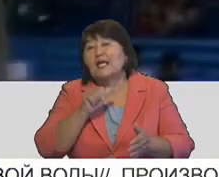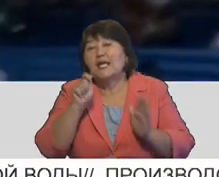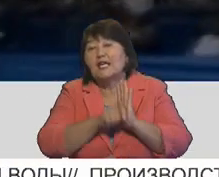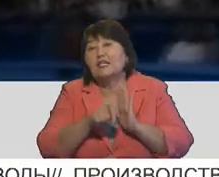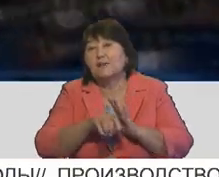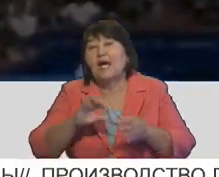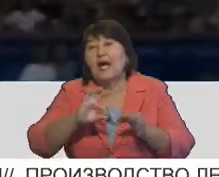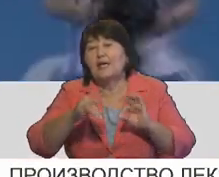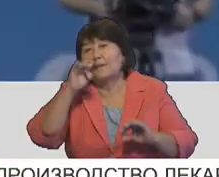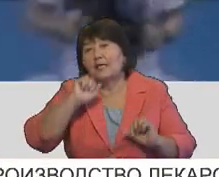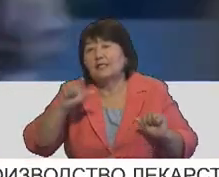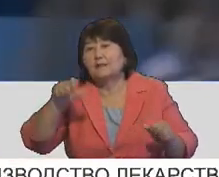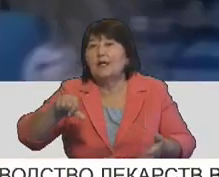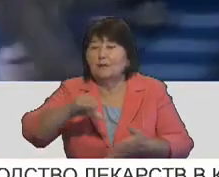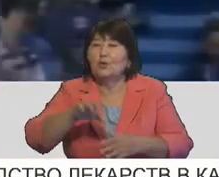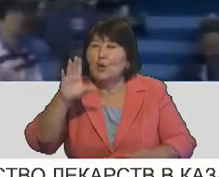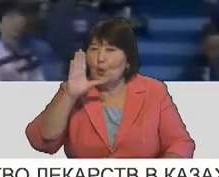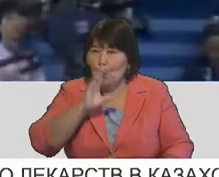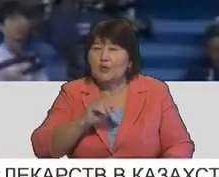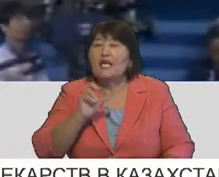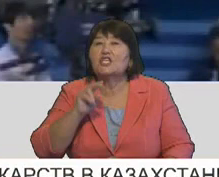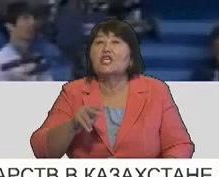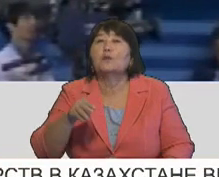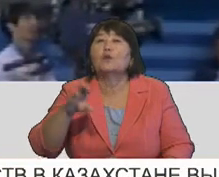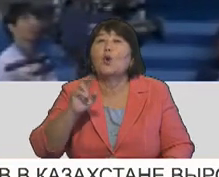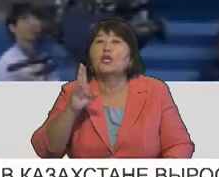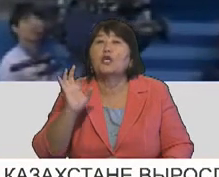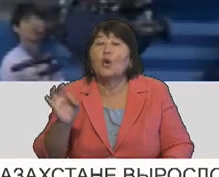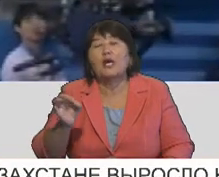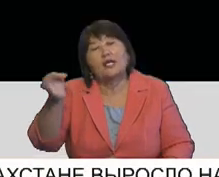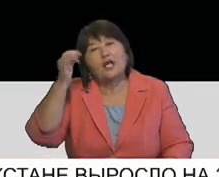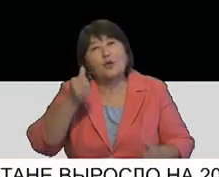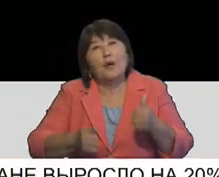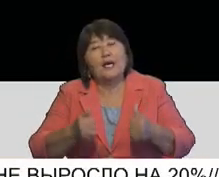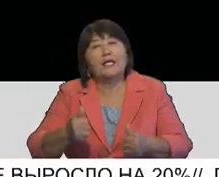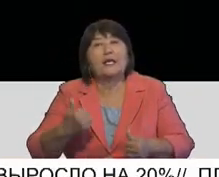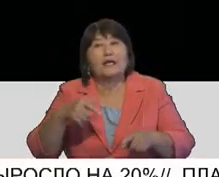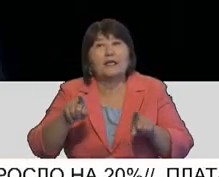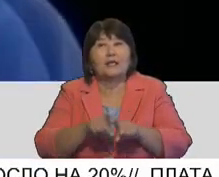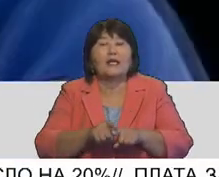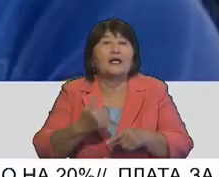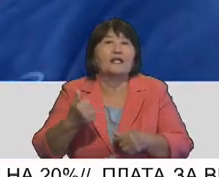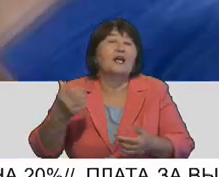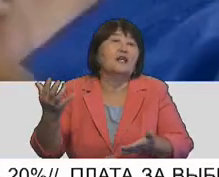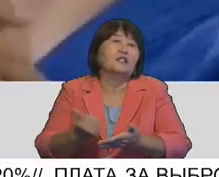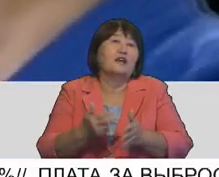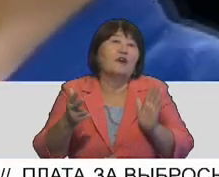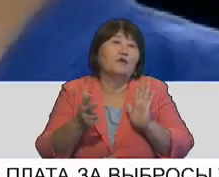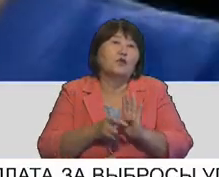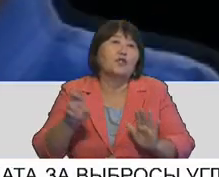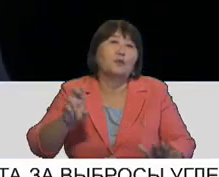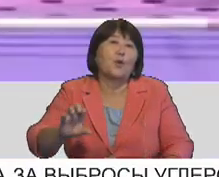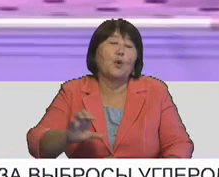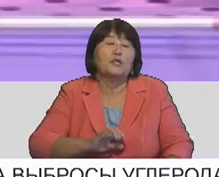Олимпиаде казахстанские спортсмены выступили успешнее, чем в Токио. Напомним, на играх в стране восходящего солнца было завоевано 8 бронзовых